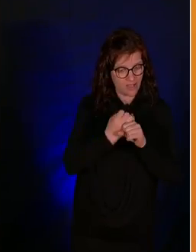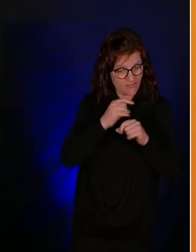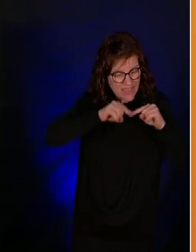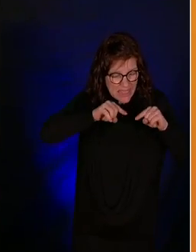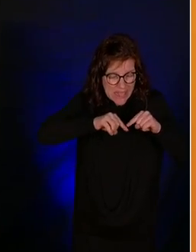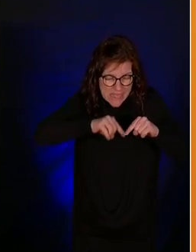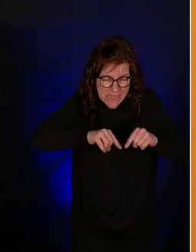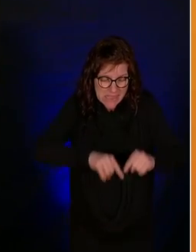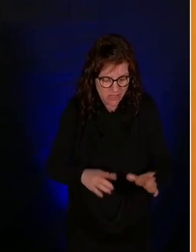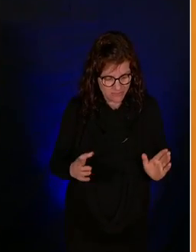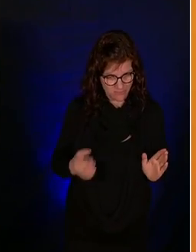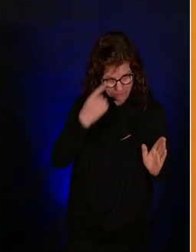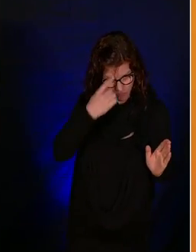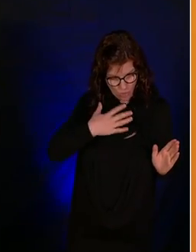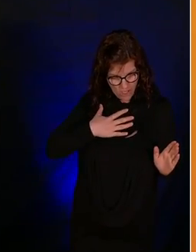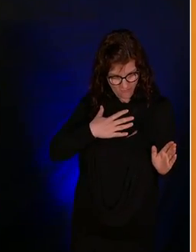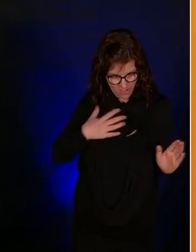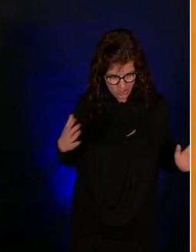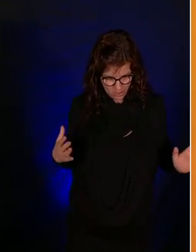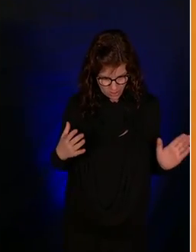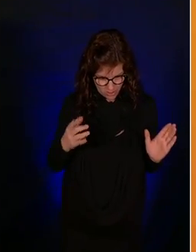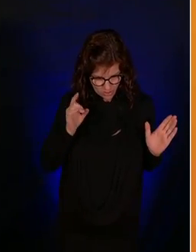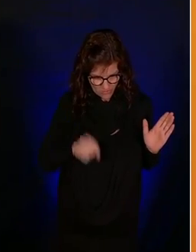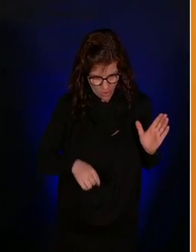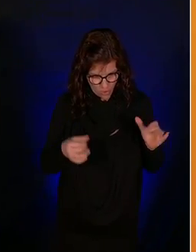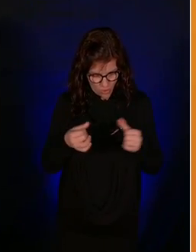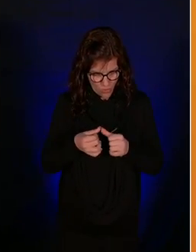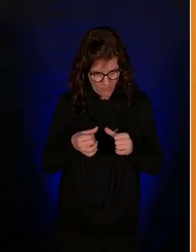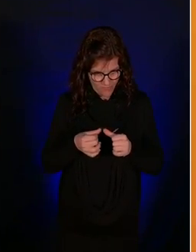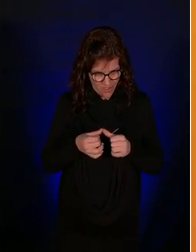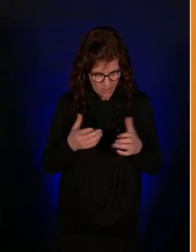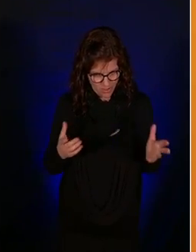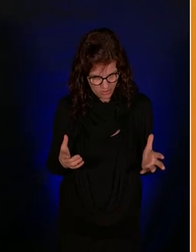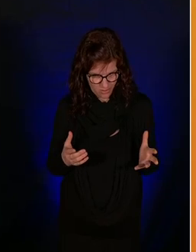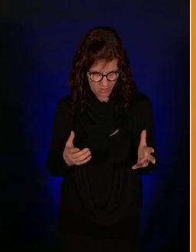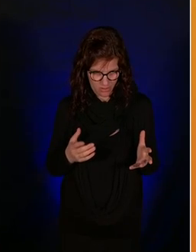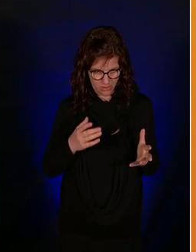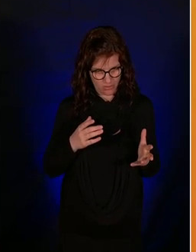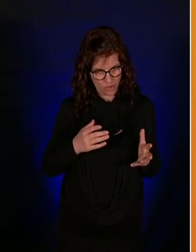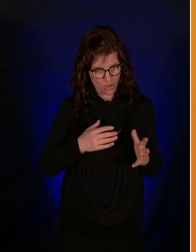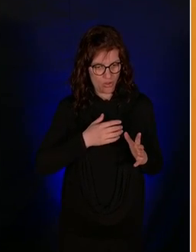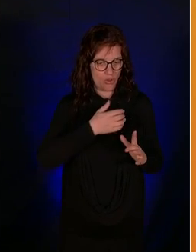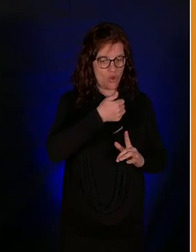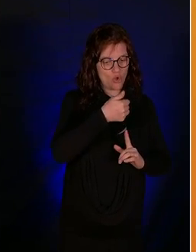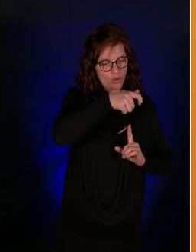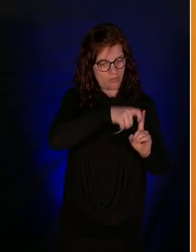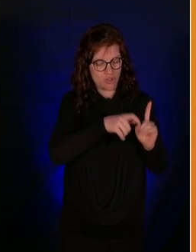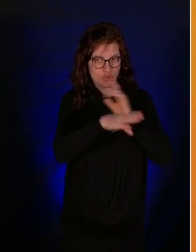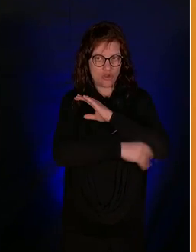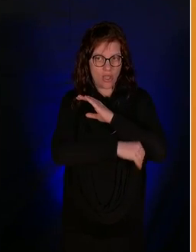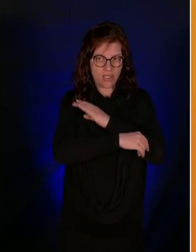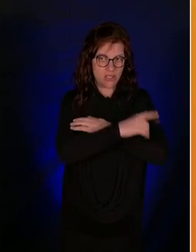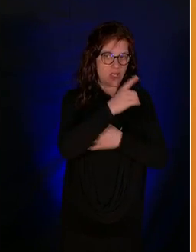Moi, je pense qu'en tous les cas, on doit sortir avec une ou un secrétaire qui a beaucoup d'envergure.